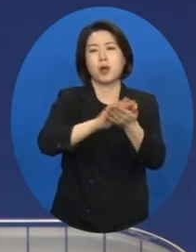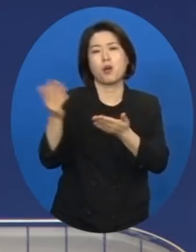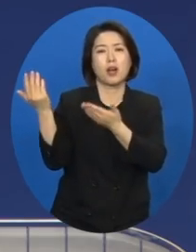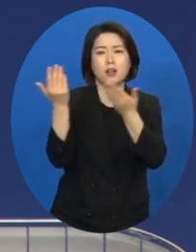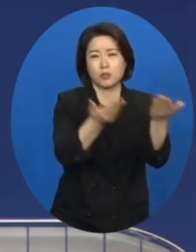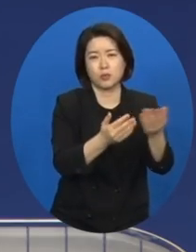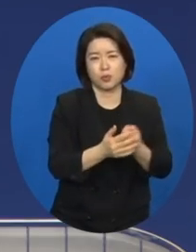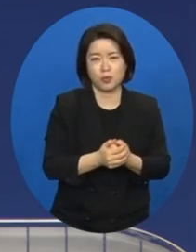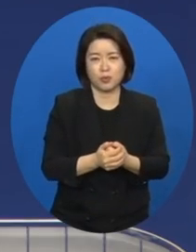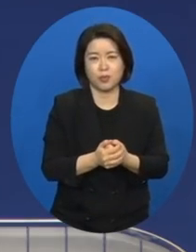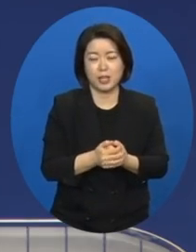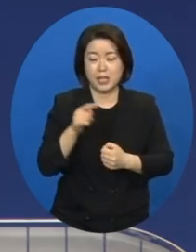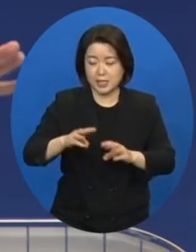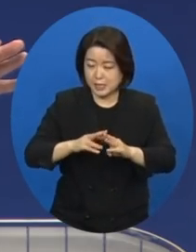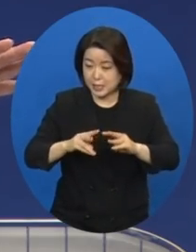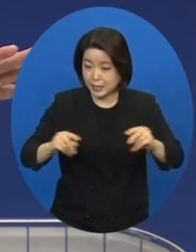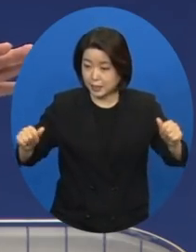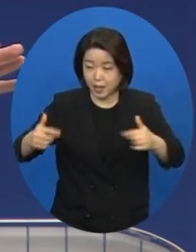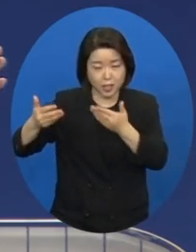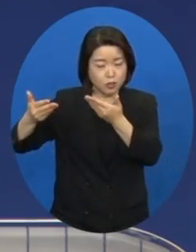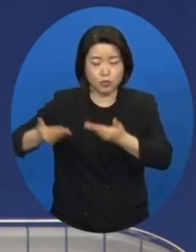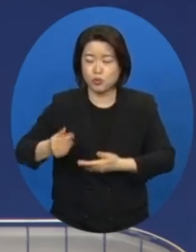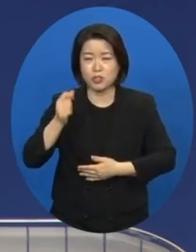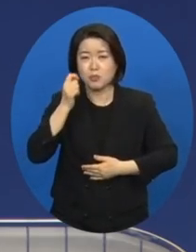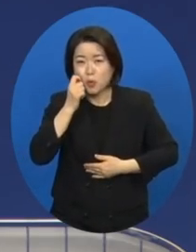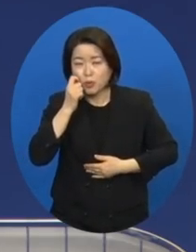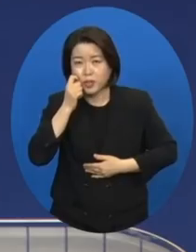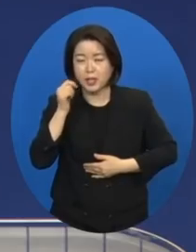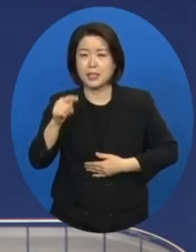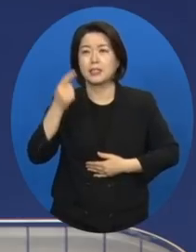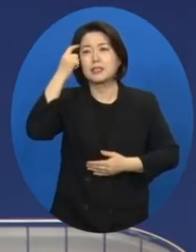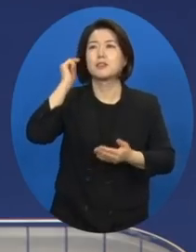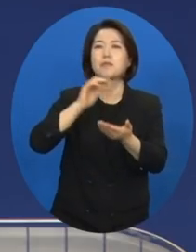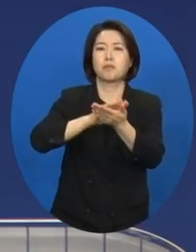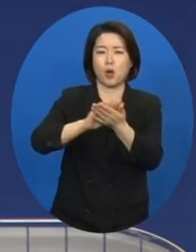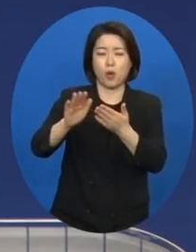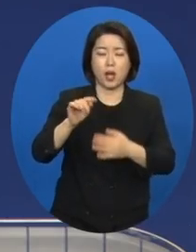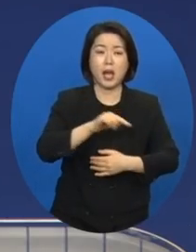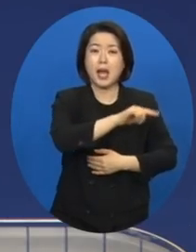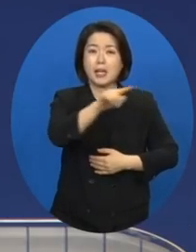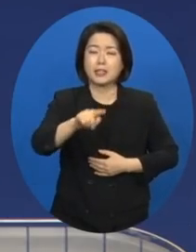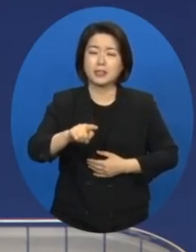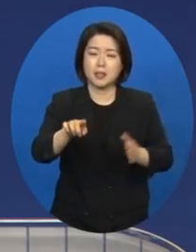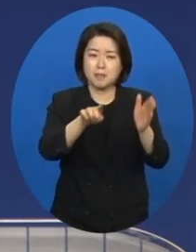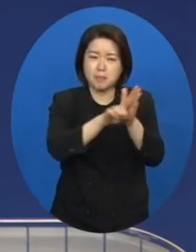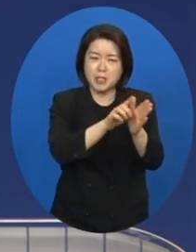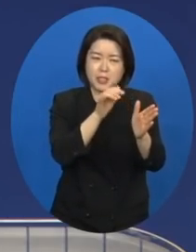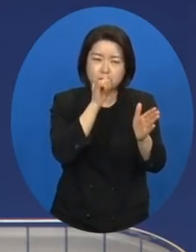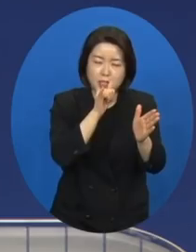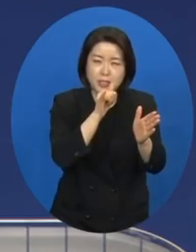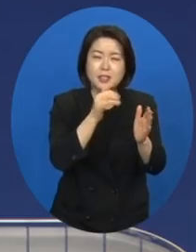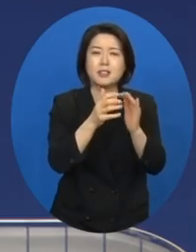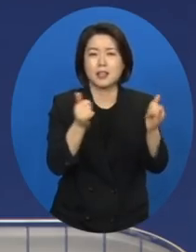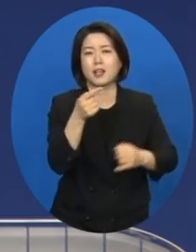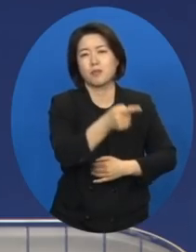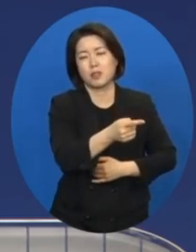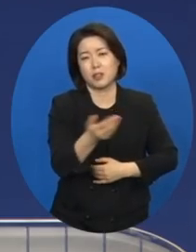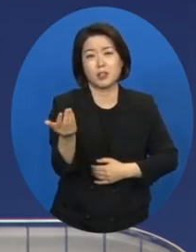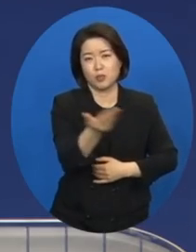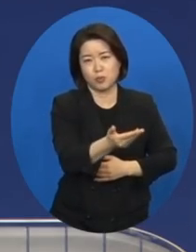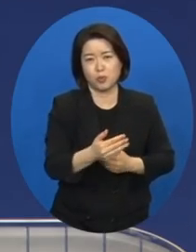하늘의 평강, 이 땅이 절대로 줄 수 없는 그 평화가 그 사람들 가운데 있을 것이라는 거죠. 이것이